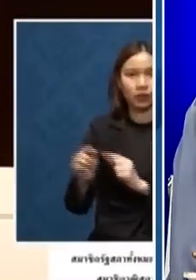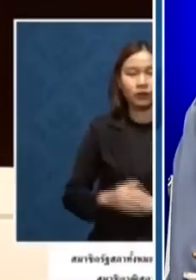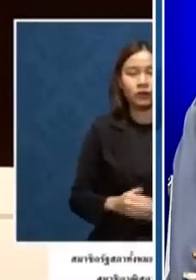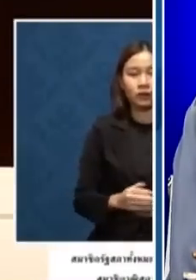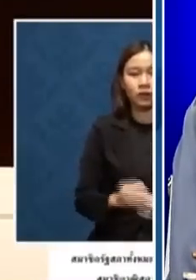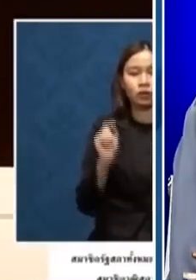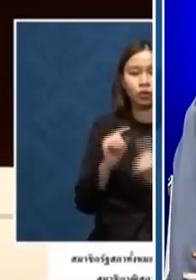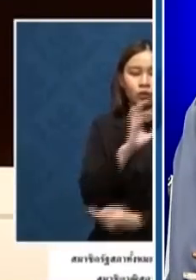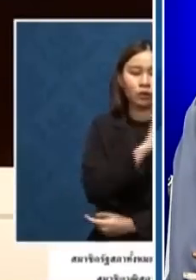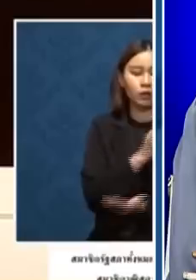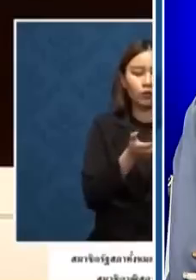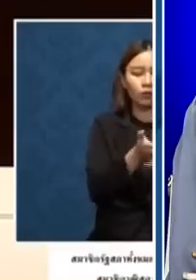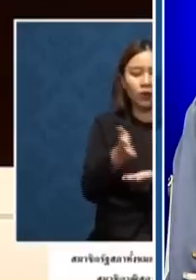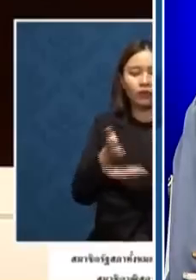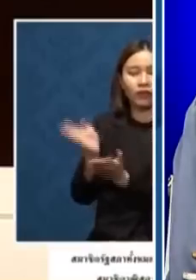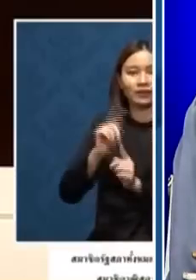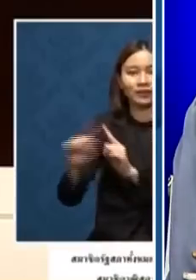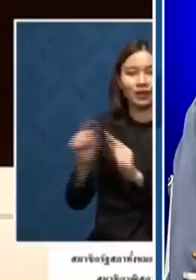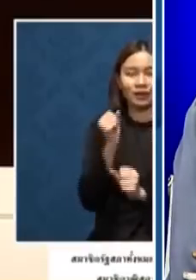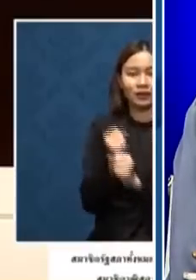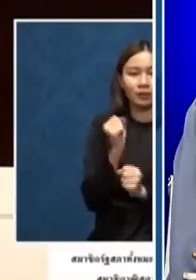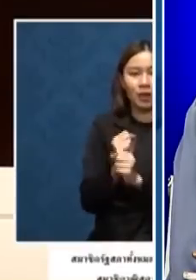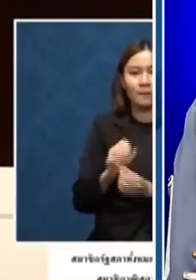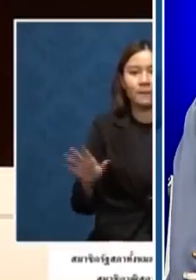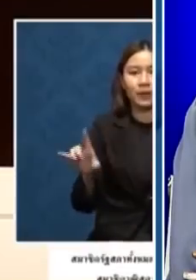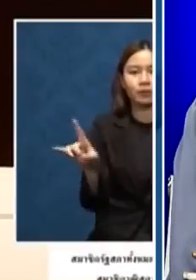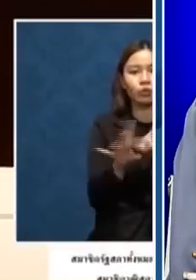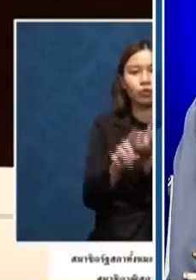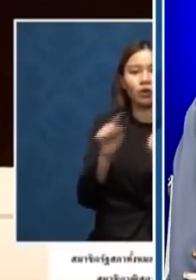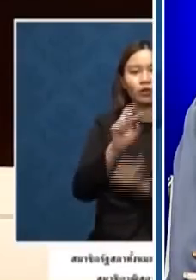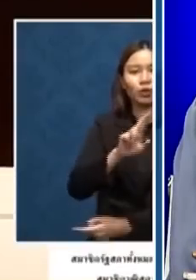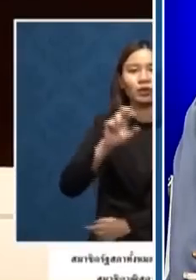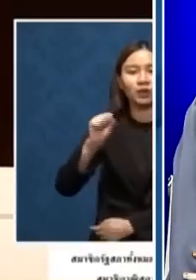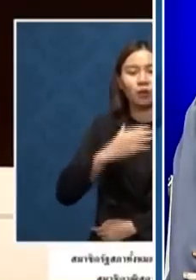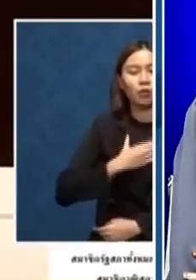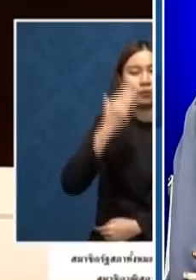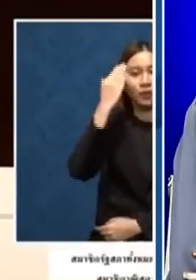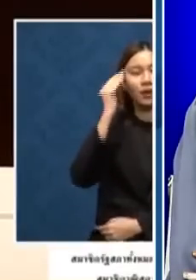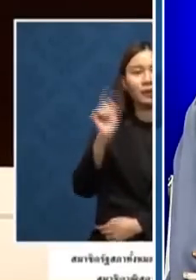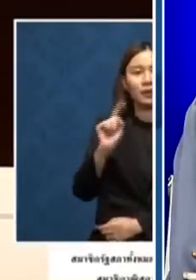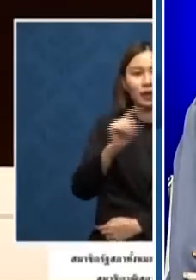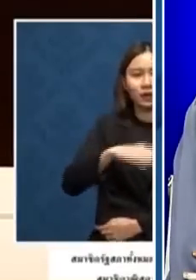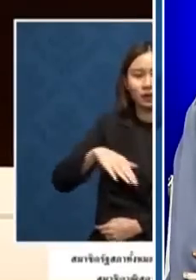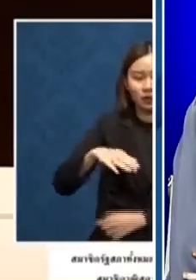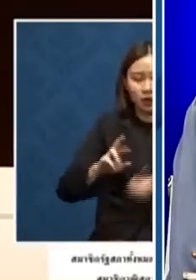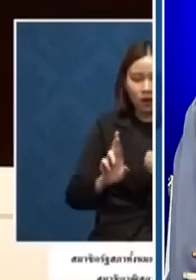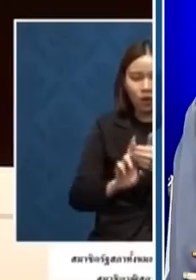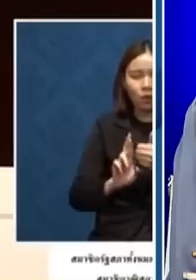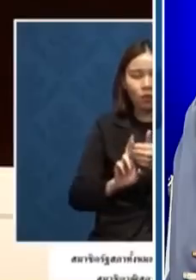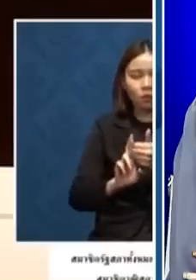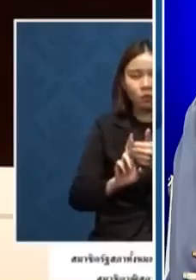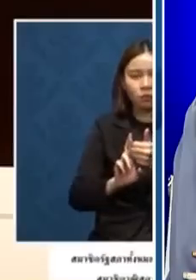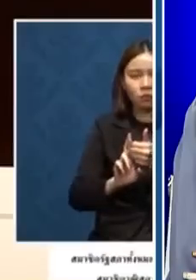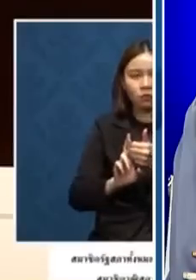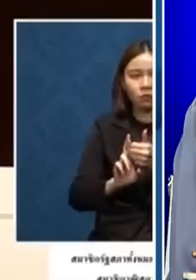าวันนี้ว่าอาจารย์วันนอนี่ถูกสอนมวยจนไปไม่เป็นถ้าเกิดว่าจะกลับลำบอกว่ามาพิจารณายติของกุลังสีมันโล